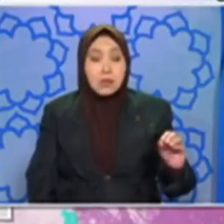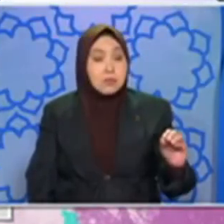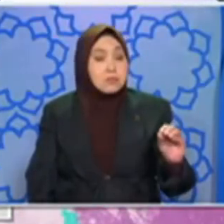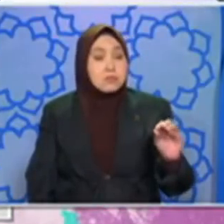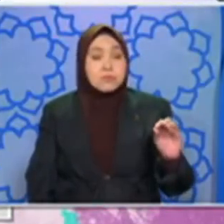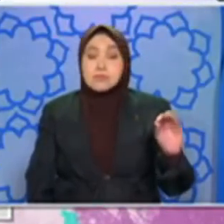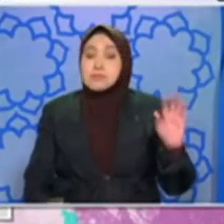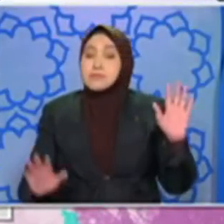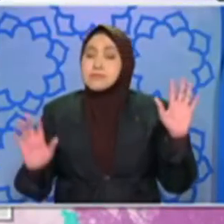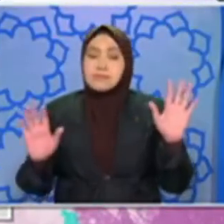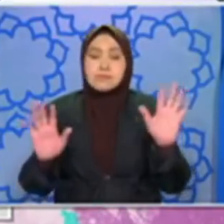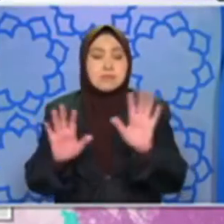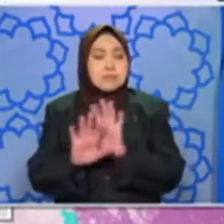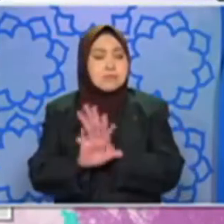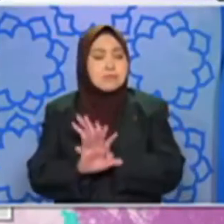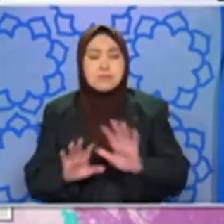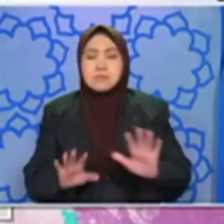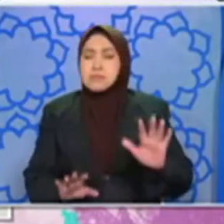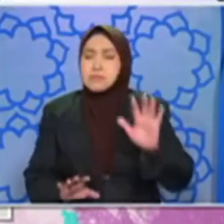taqtulu